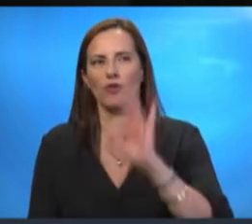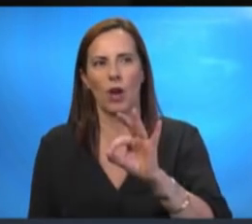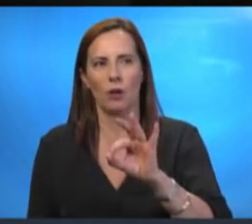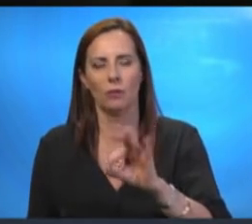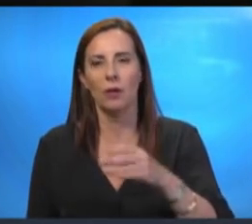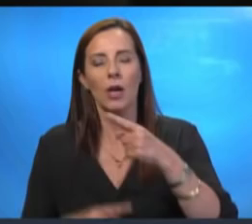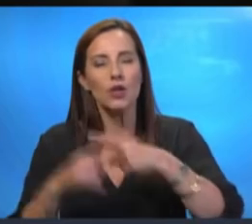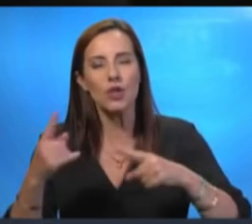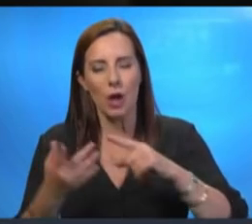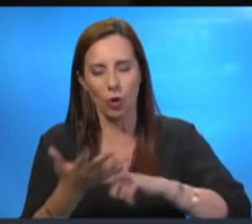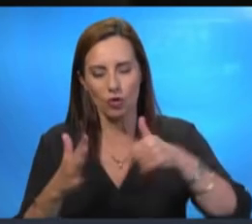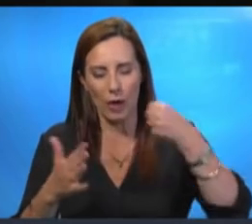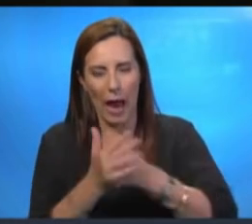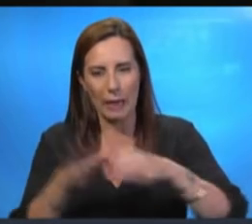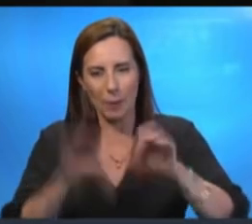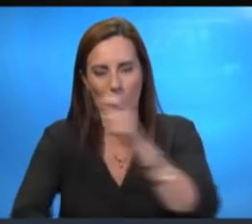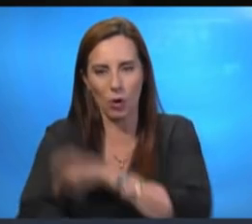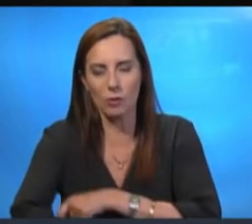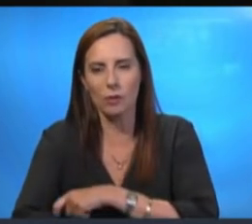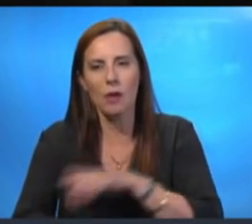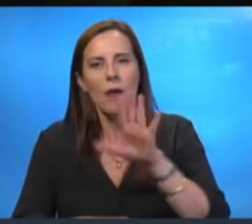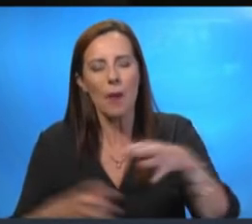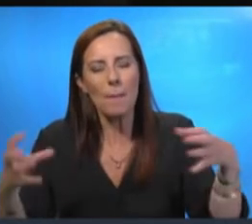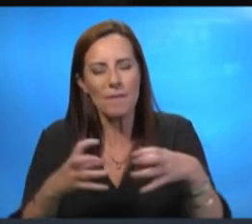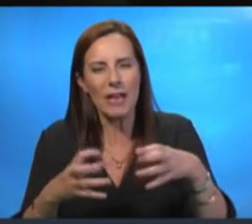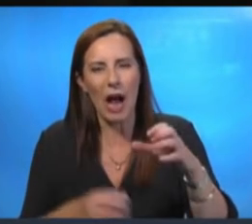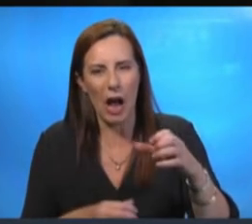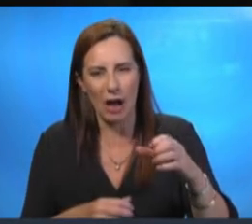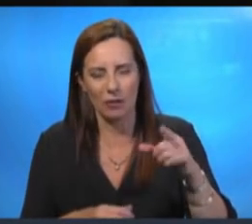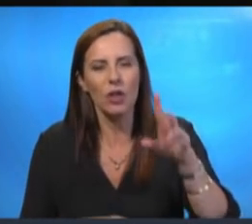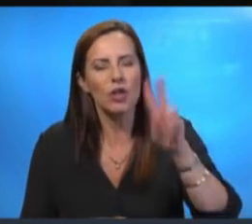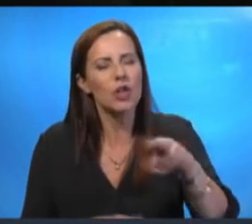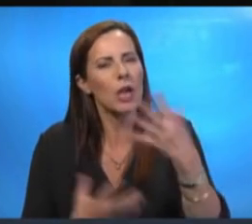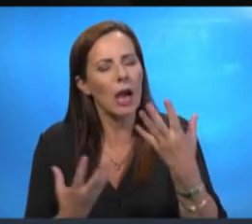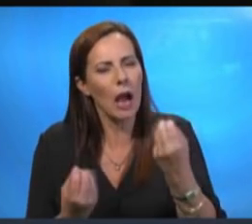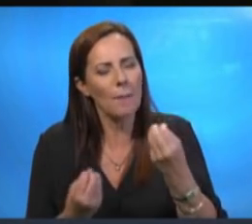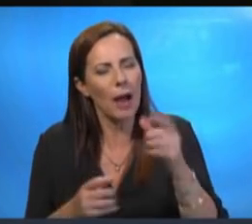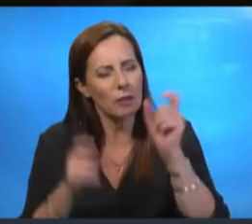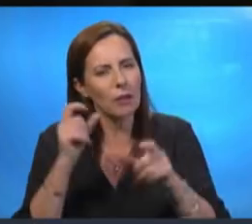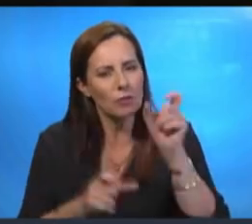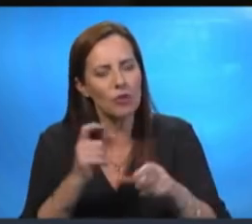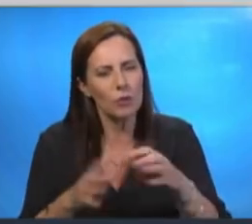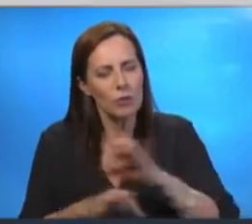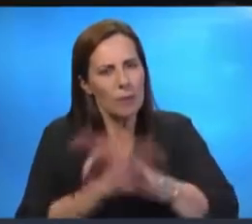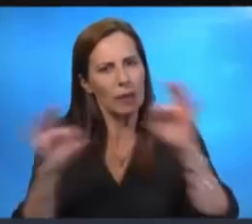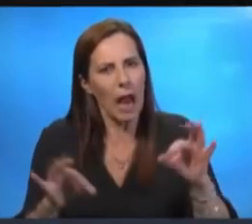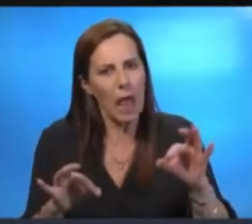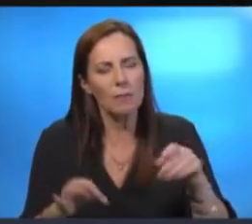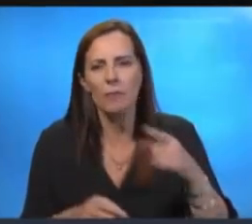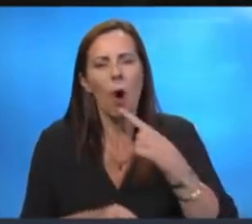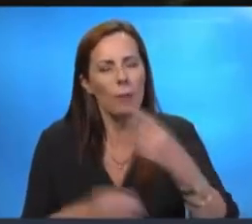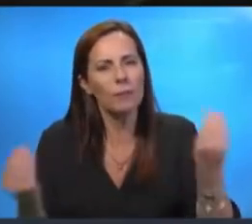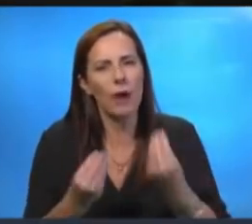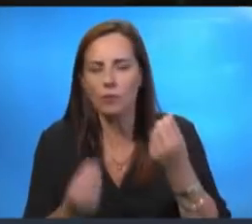עד לבחירות לקונגרס, ובשולי המפלגה הרפובליקנית יש כמה עשבים שצומחים פרא, משמיעים קולות